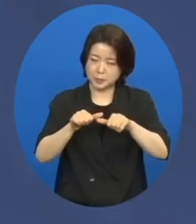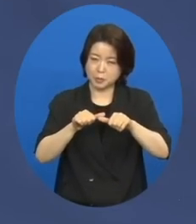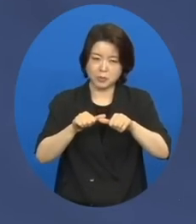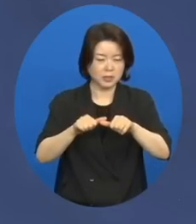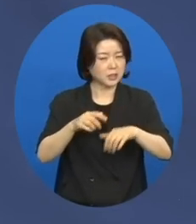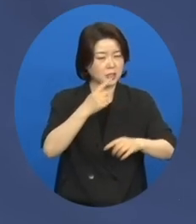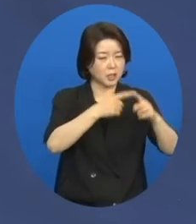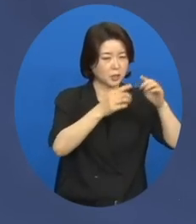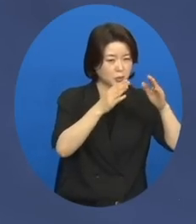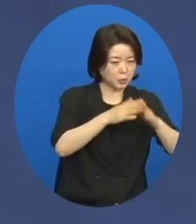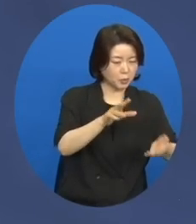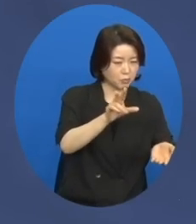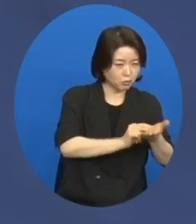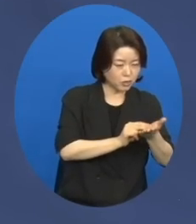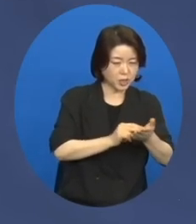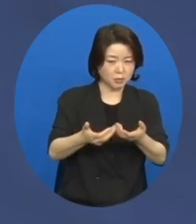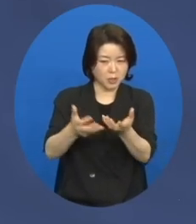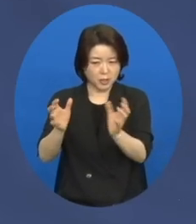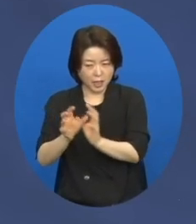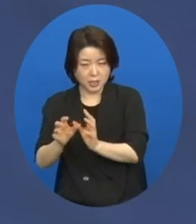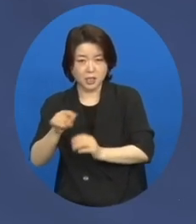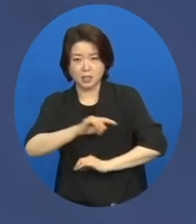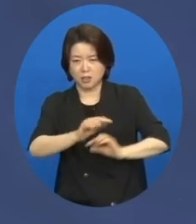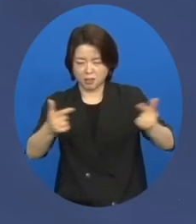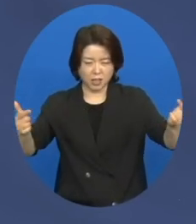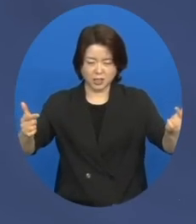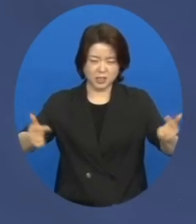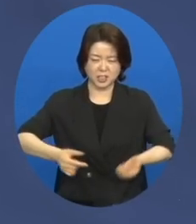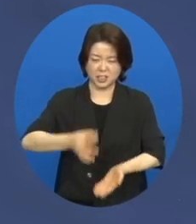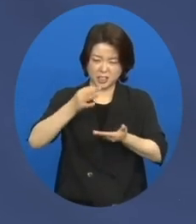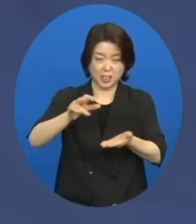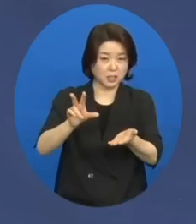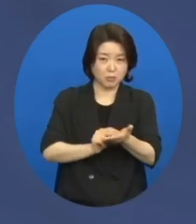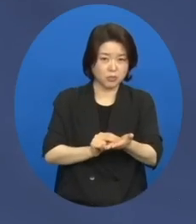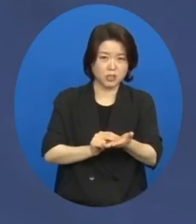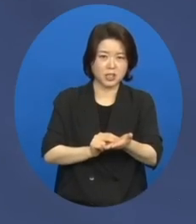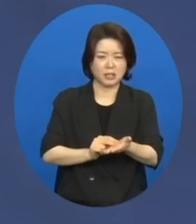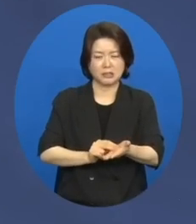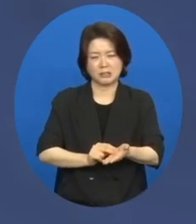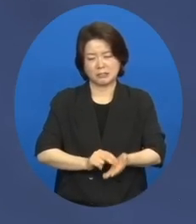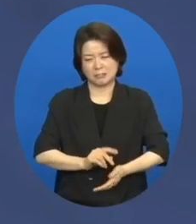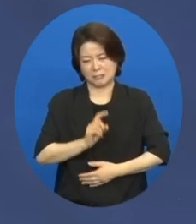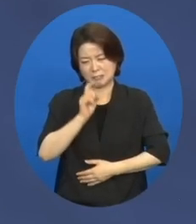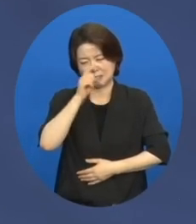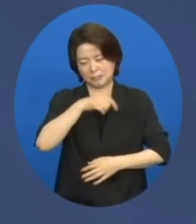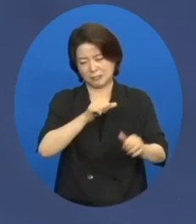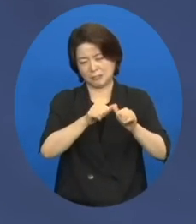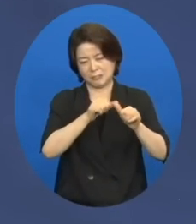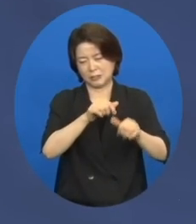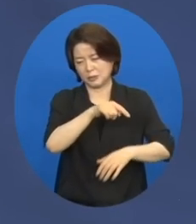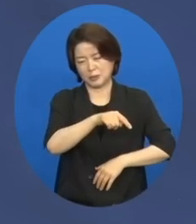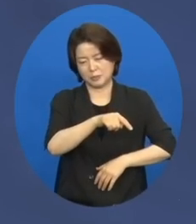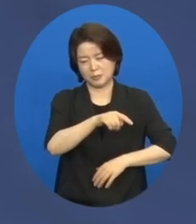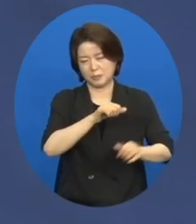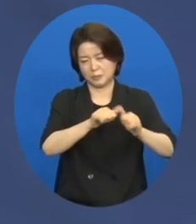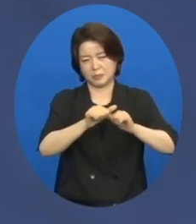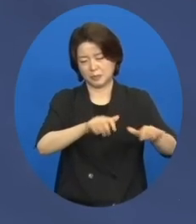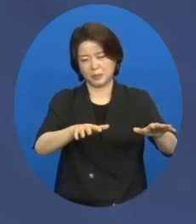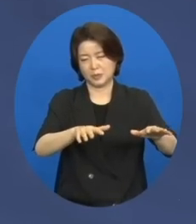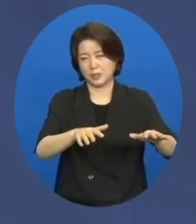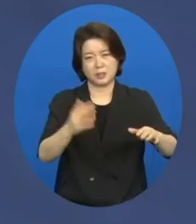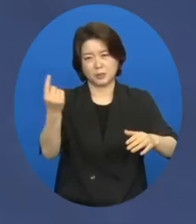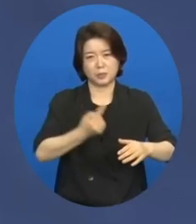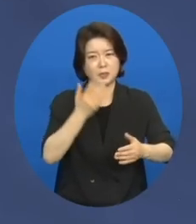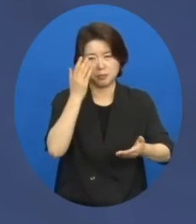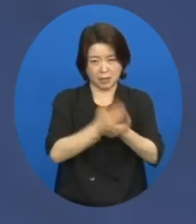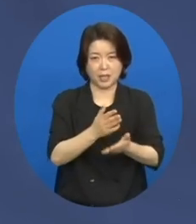문제, 단체들 뭐 돈 문제, 이런 재산 문제, 이런 구접스러운 소리는 재주 없는 우리에게는 그럴 기회도